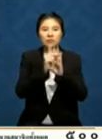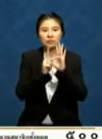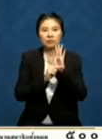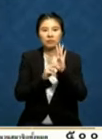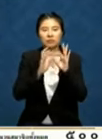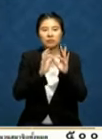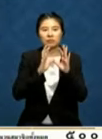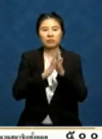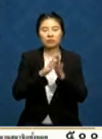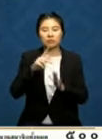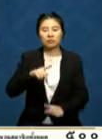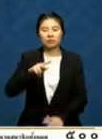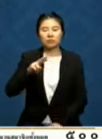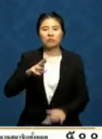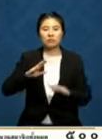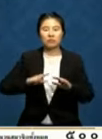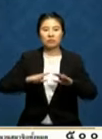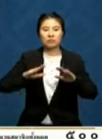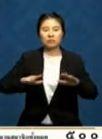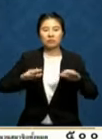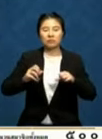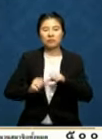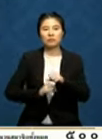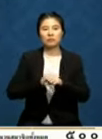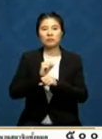ข้องกับพระราชบัญญัติคุ้มครองเด็กนะคะพ.ศ.